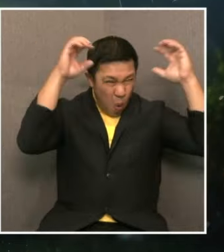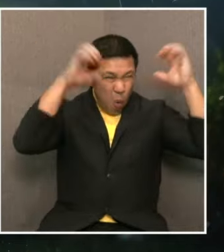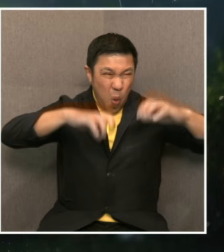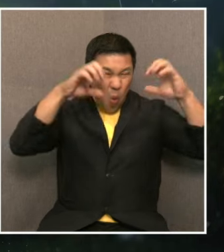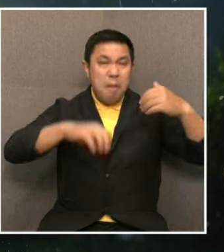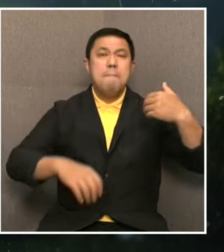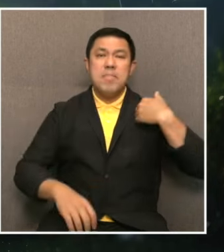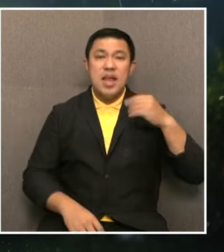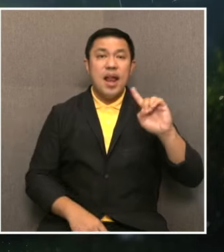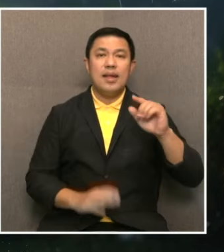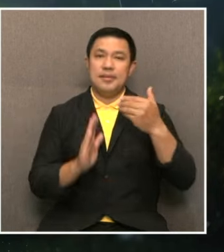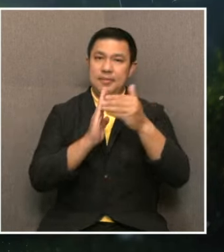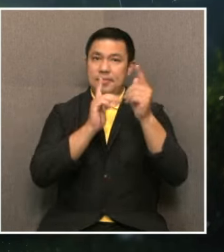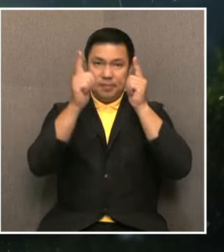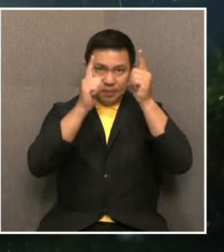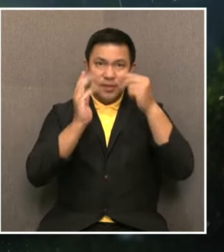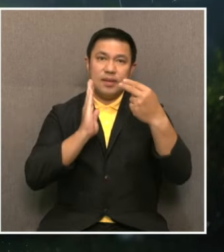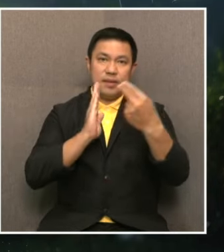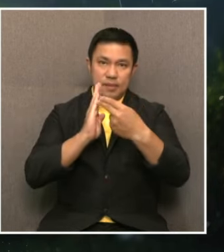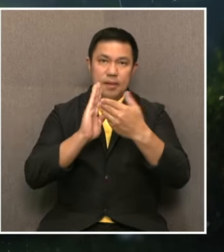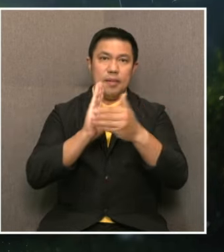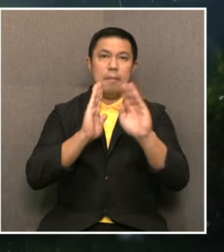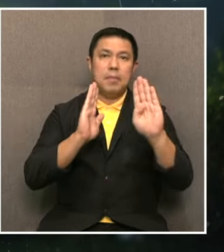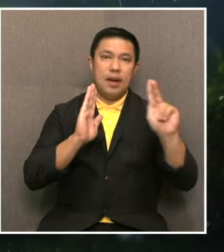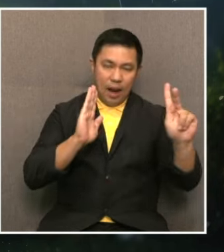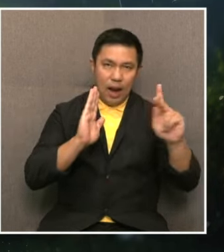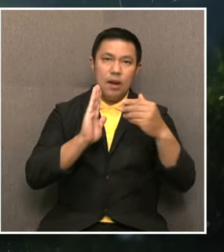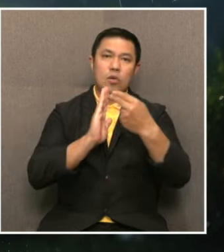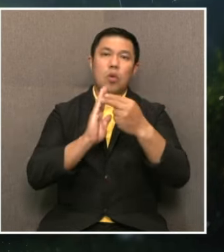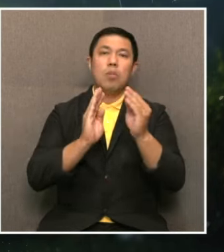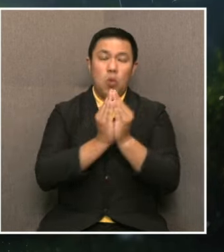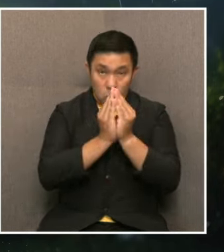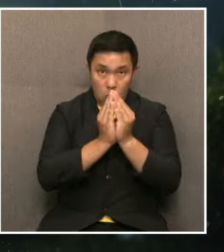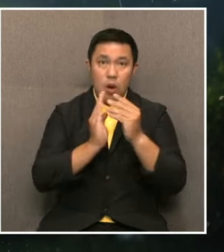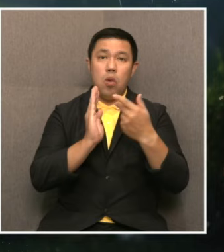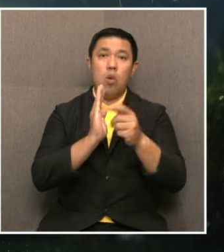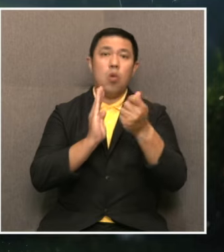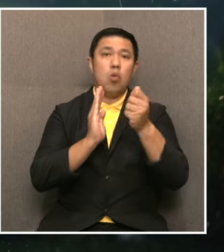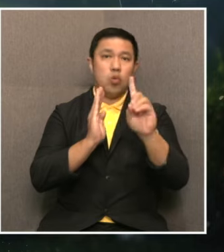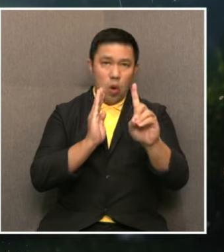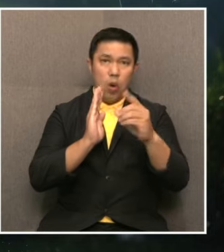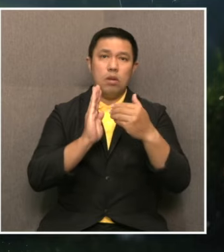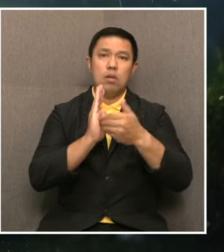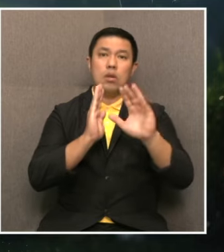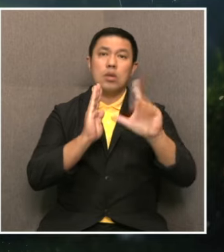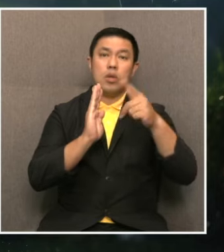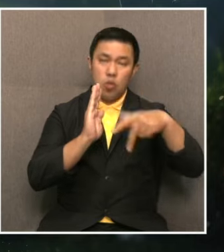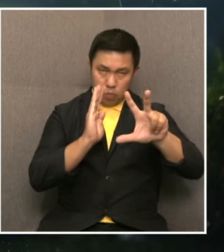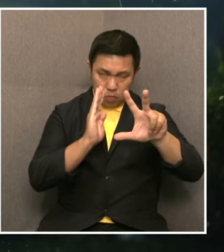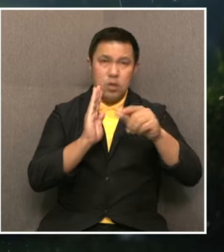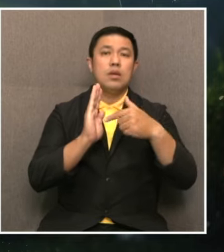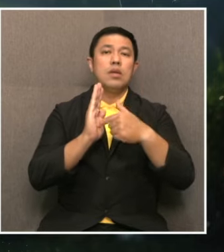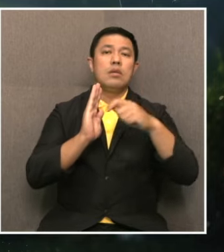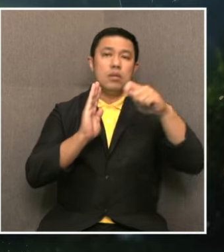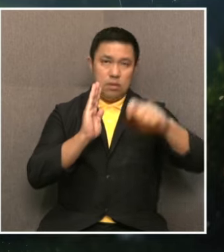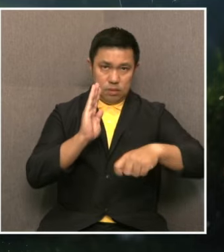บริเวณจังหวัดเลยหนองคายบึงกาฬหนองบัวลำภูอุดรธานีชัยภูมิและนครราชสีมา